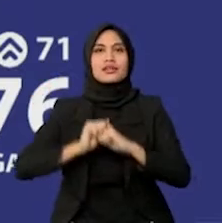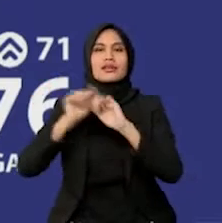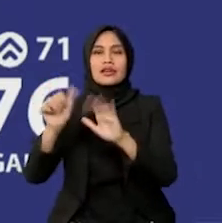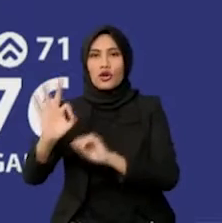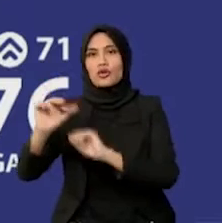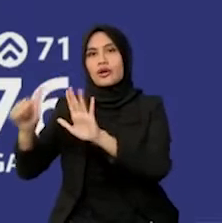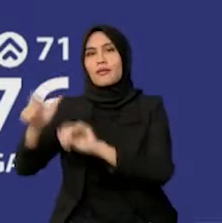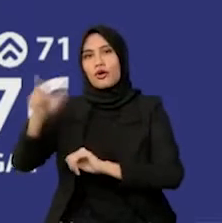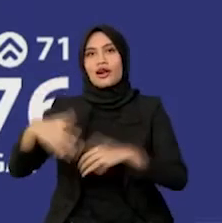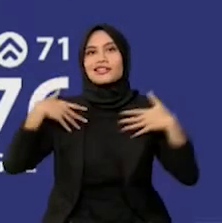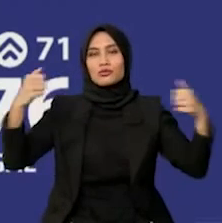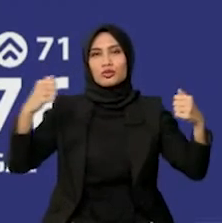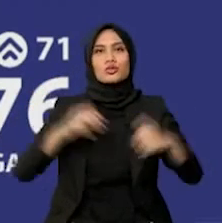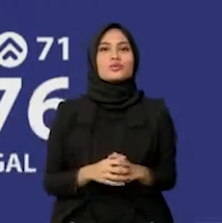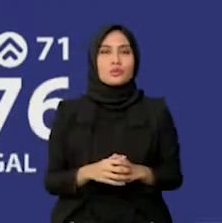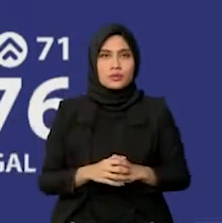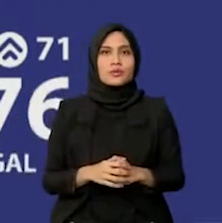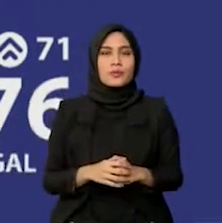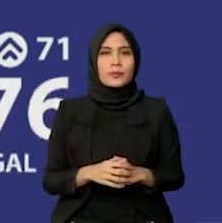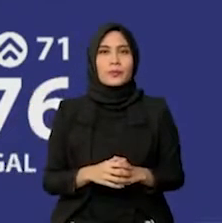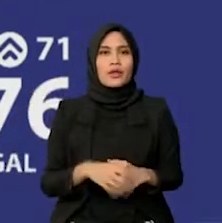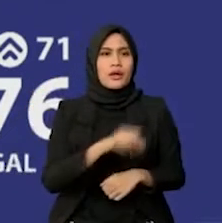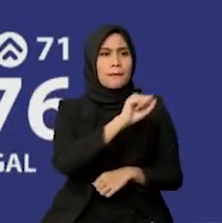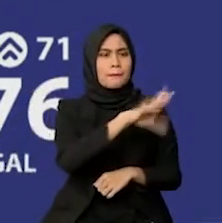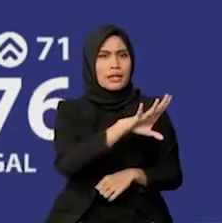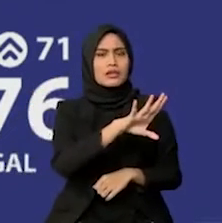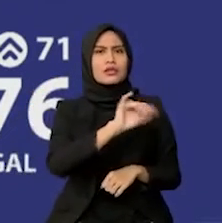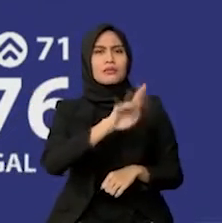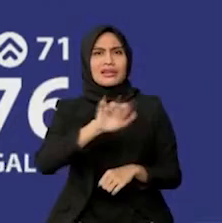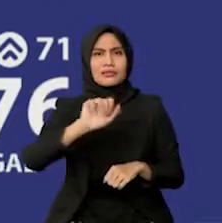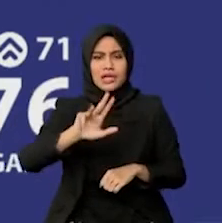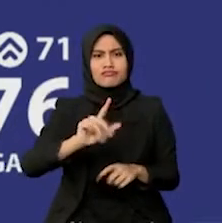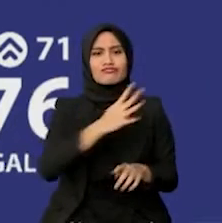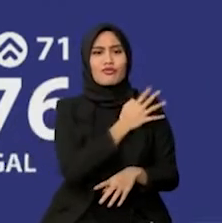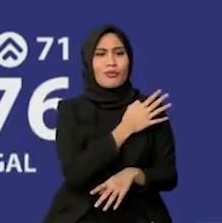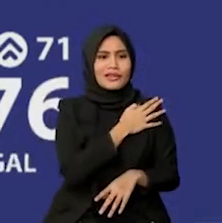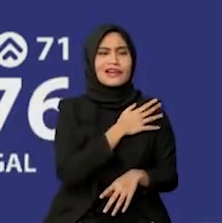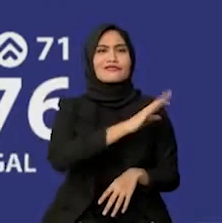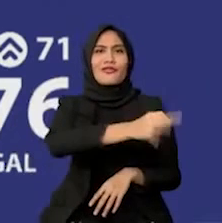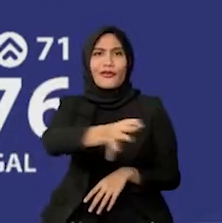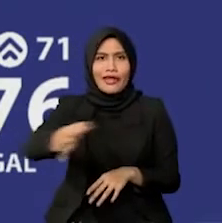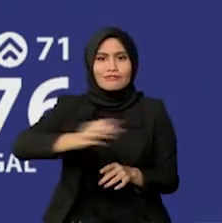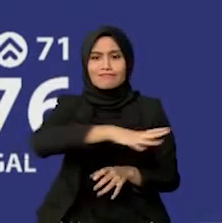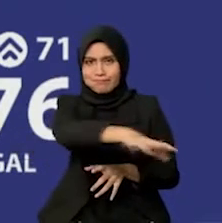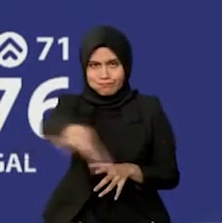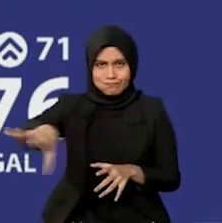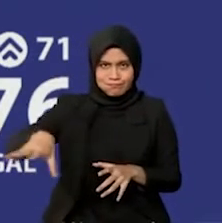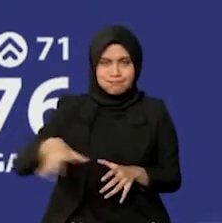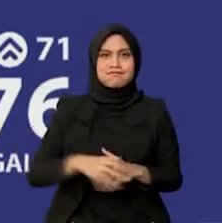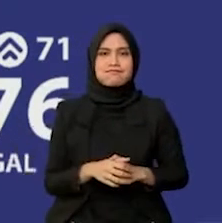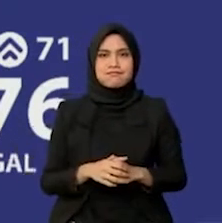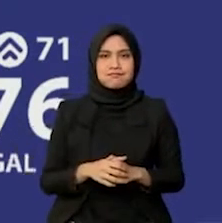24868 sudah 449 anggota yang tertampak di 34